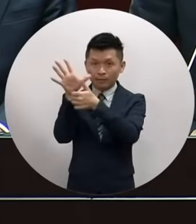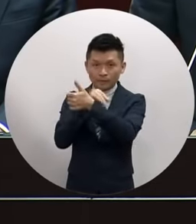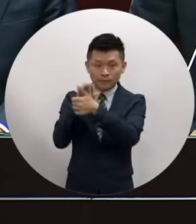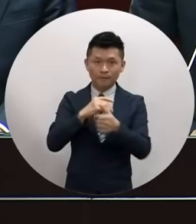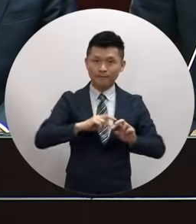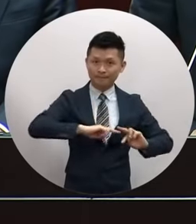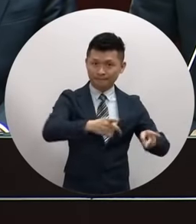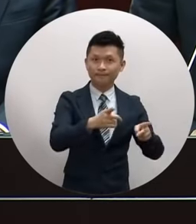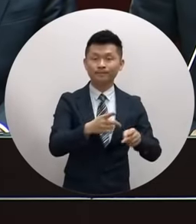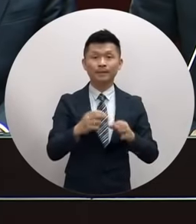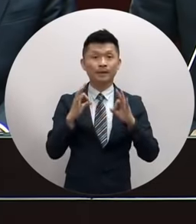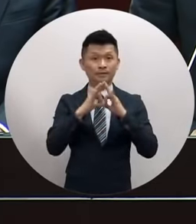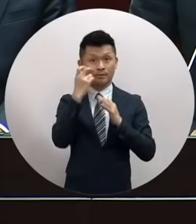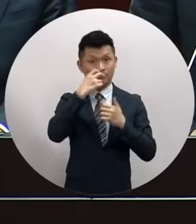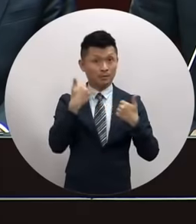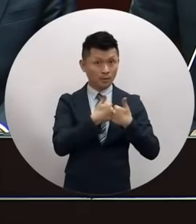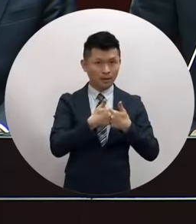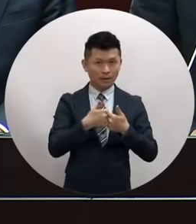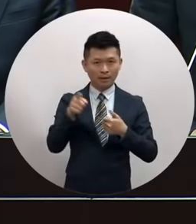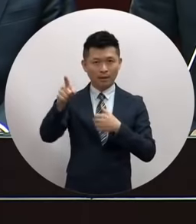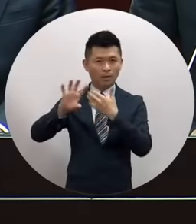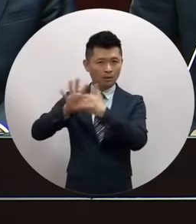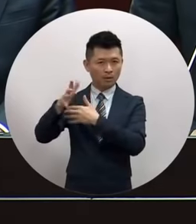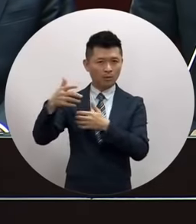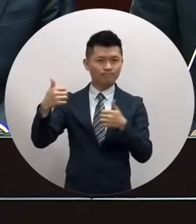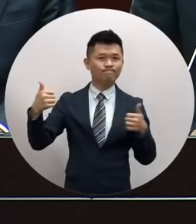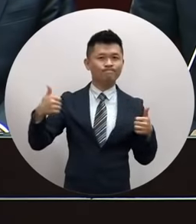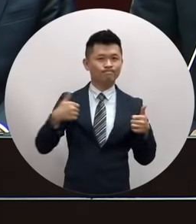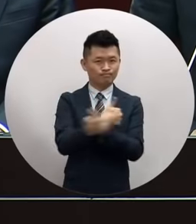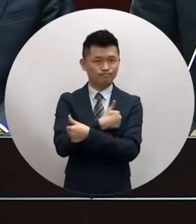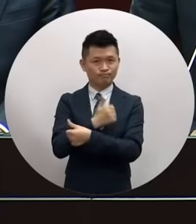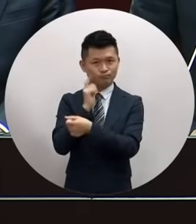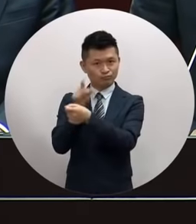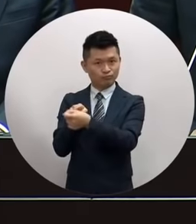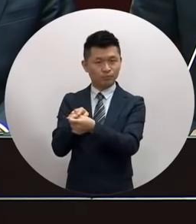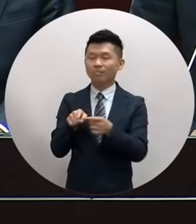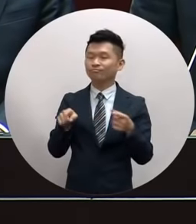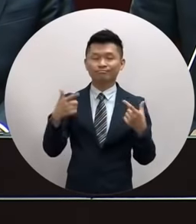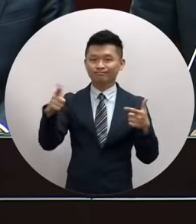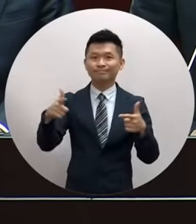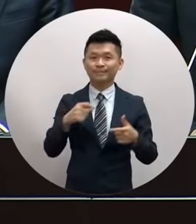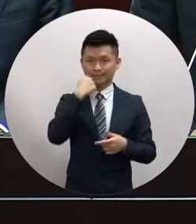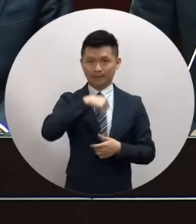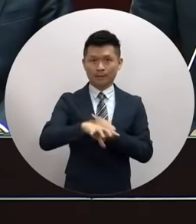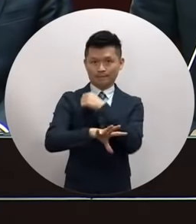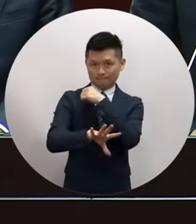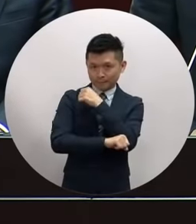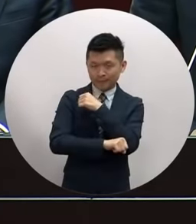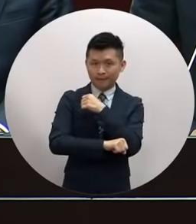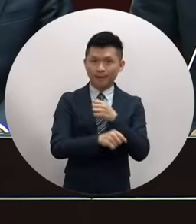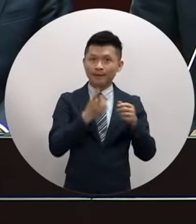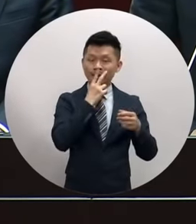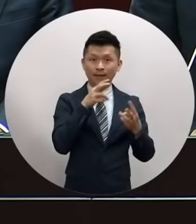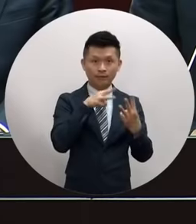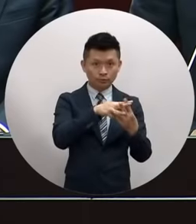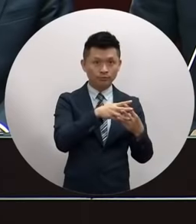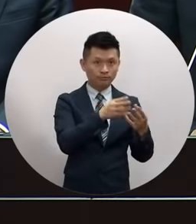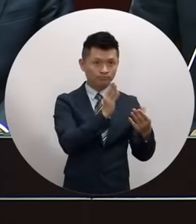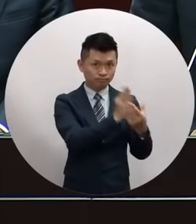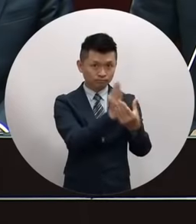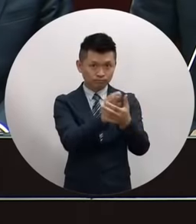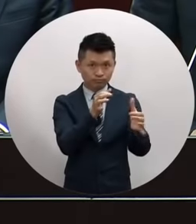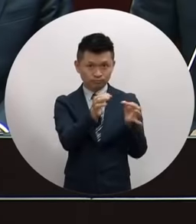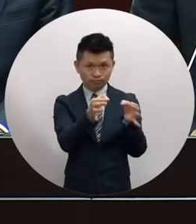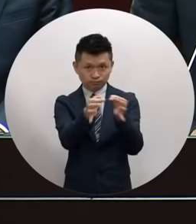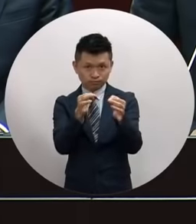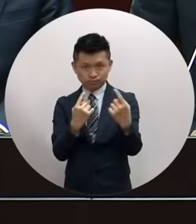是金管会不会以取代特定国家地区作为我们的目标，我们是立足台湾，胸怀亚洲跟全世界，是改